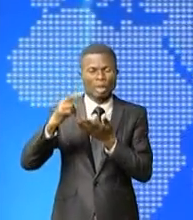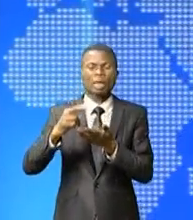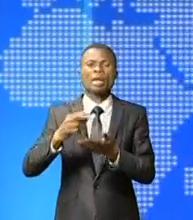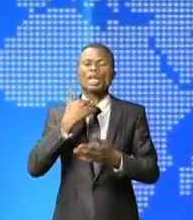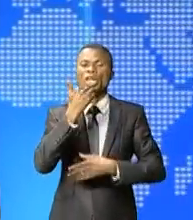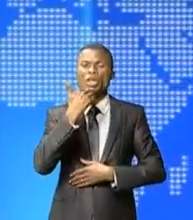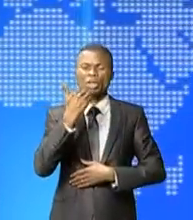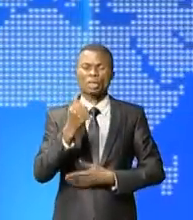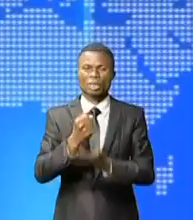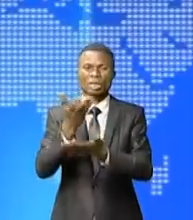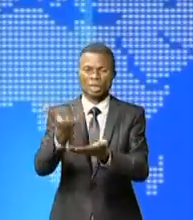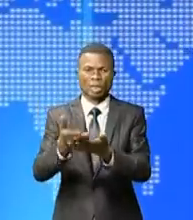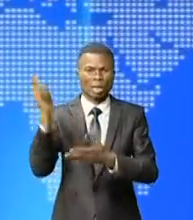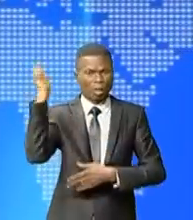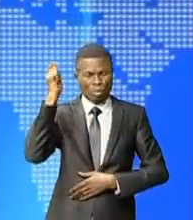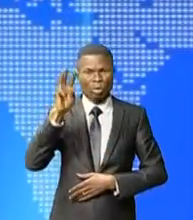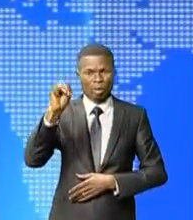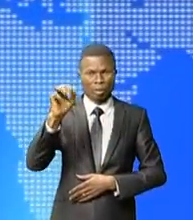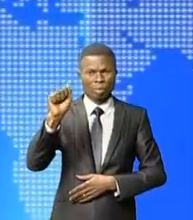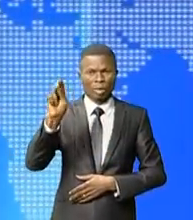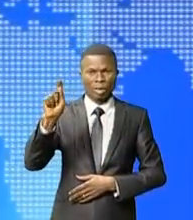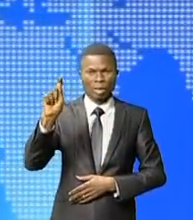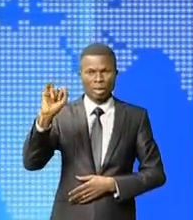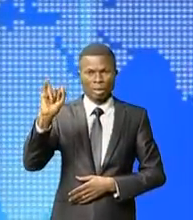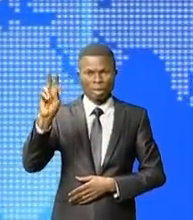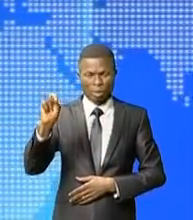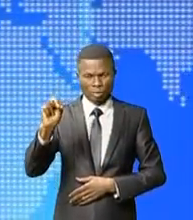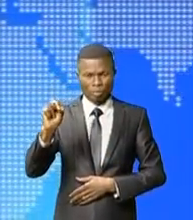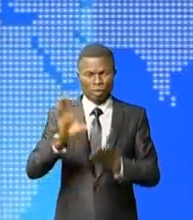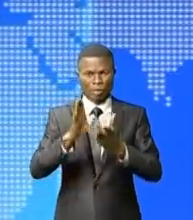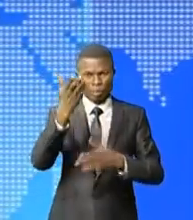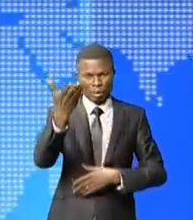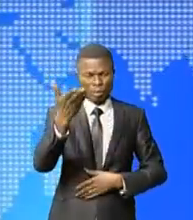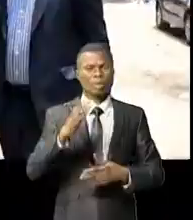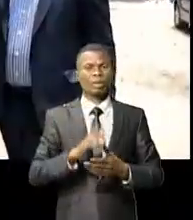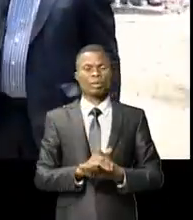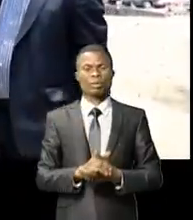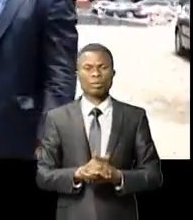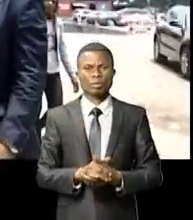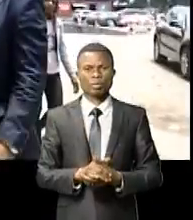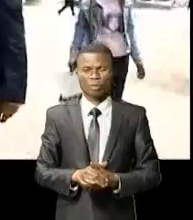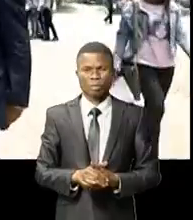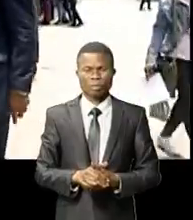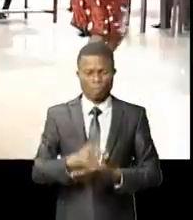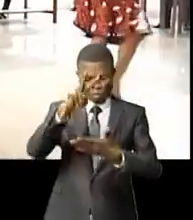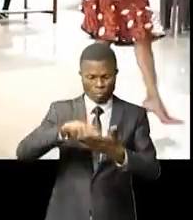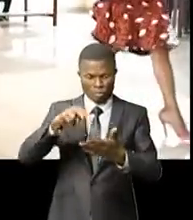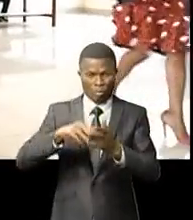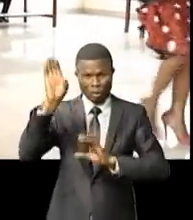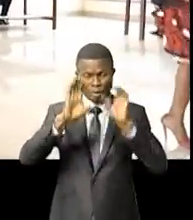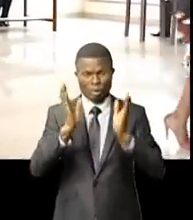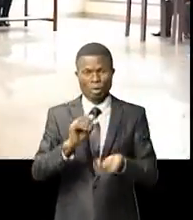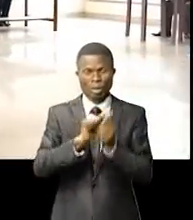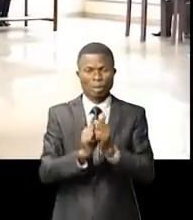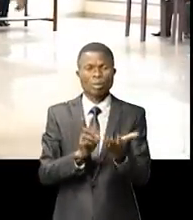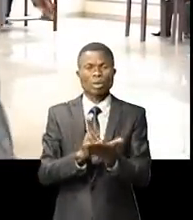le professeur Martin Mouemba. Reportage Rodé Panda. Ouvrir l'esprit, mais la littérature scientifique dans le domaine